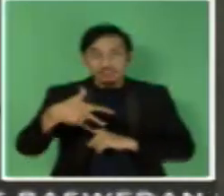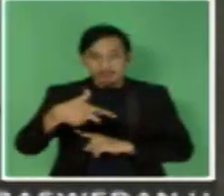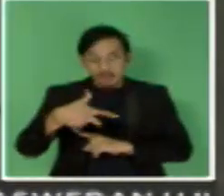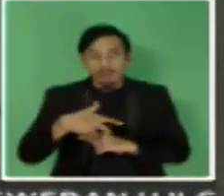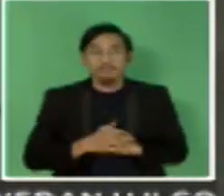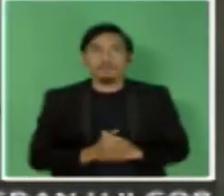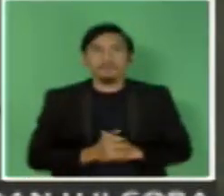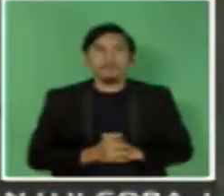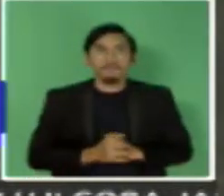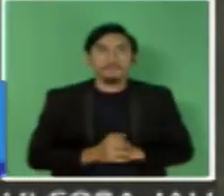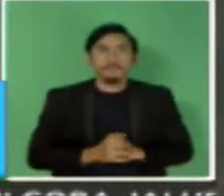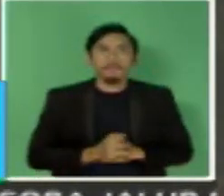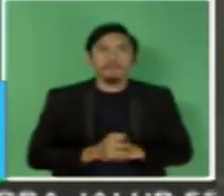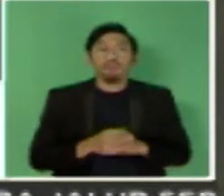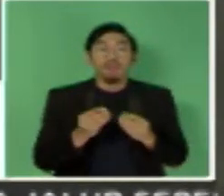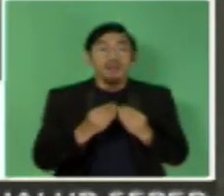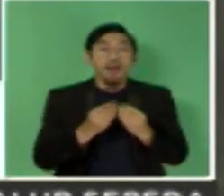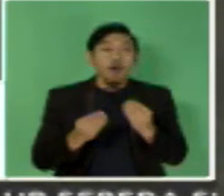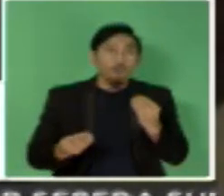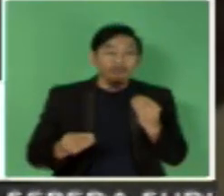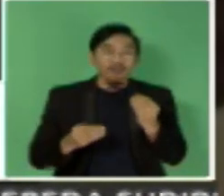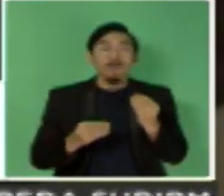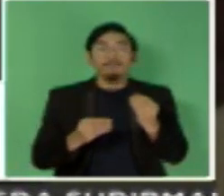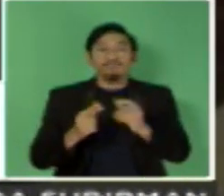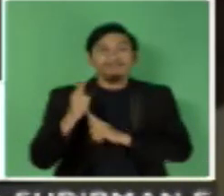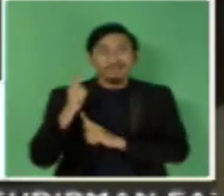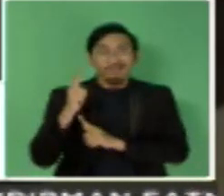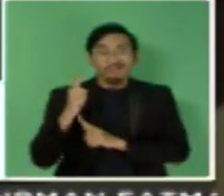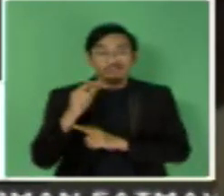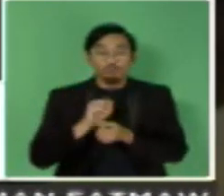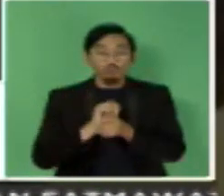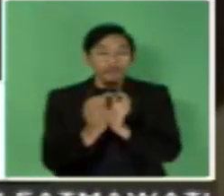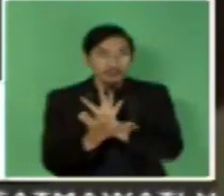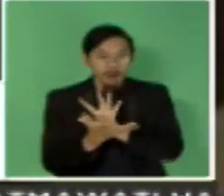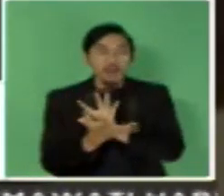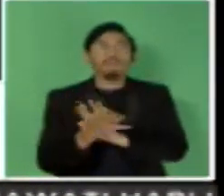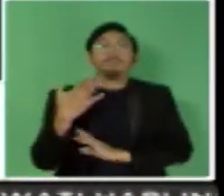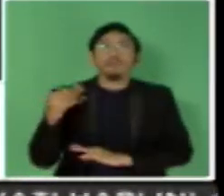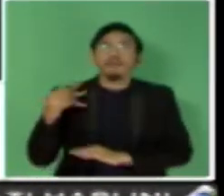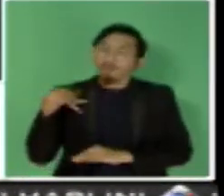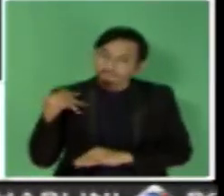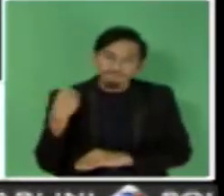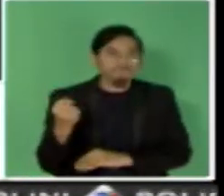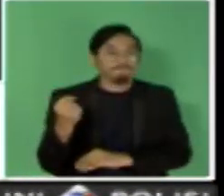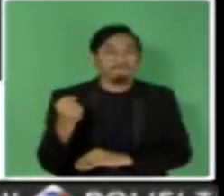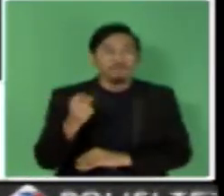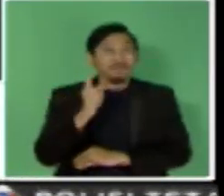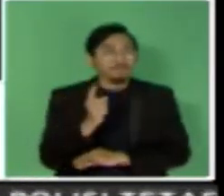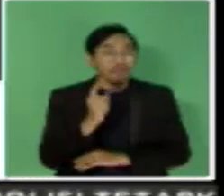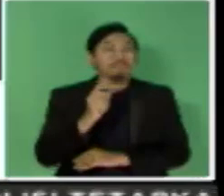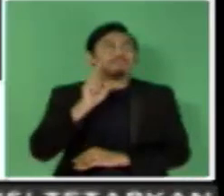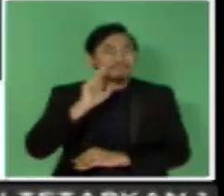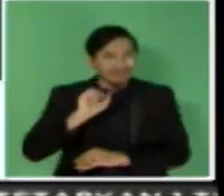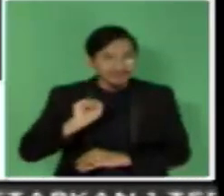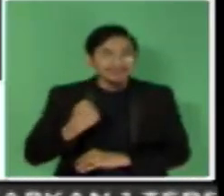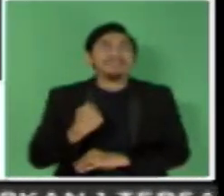Surabaya, Peltu YNS, juga harus kehilangan jabatannya akibat ulah istri. Situs resmi TNI AU menjelaskan